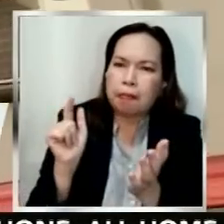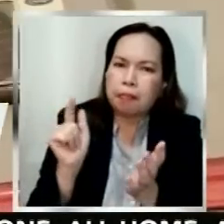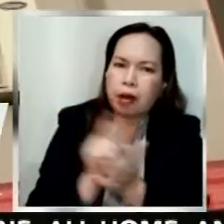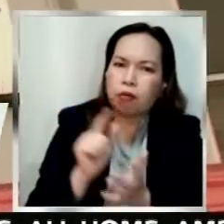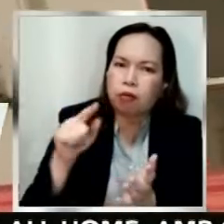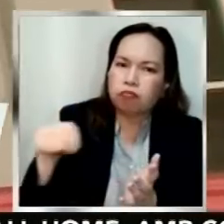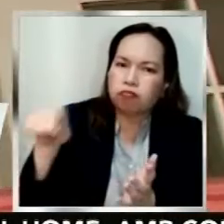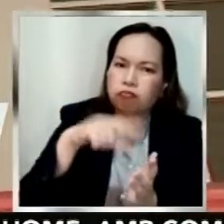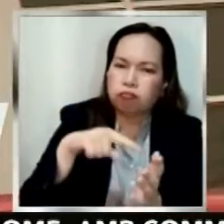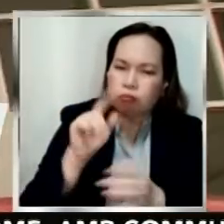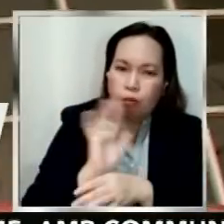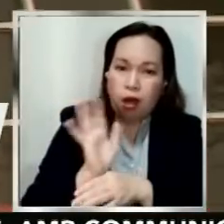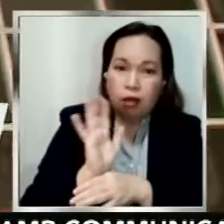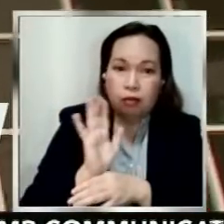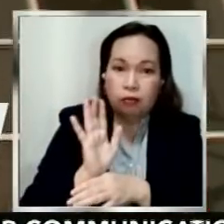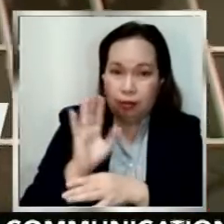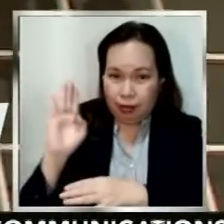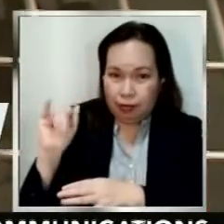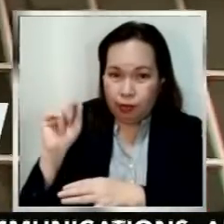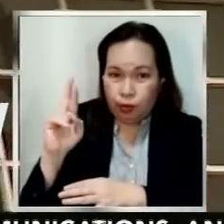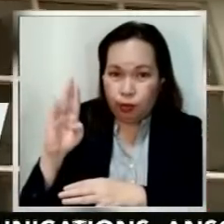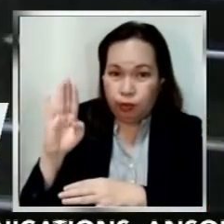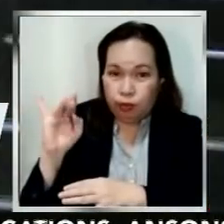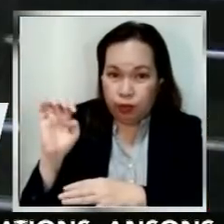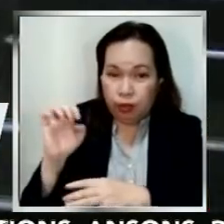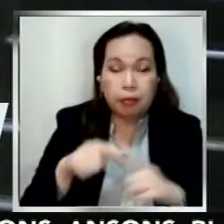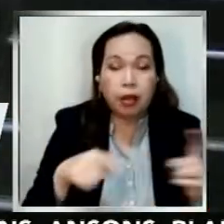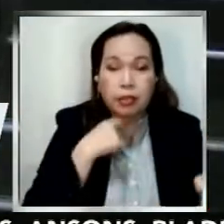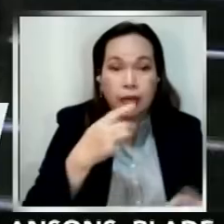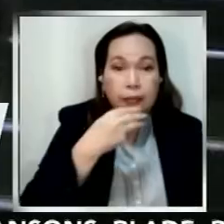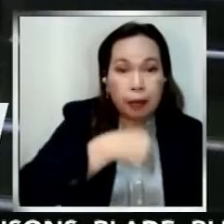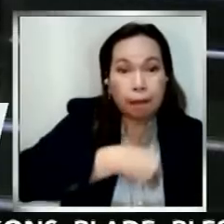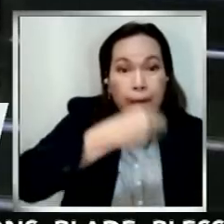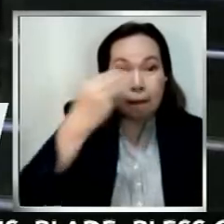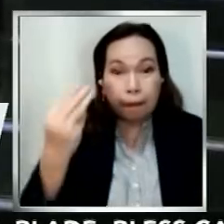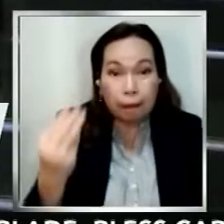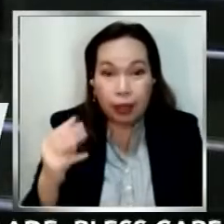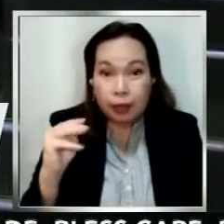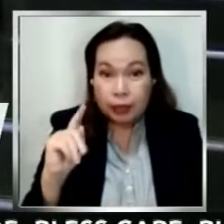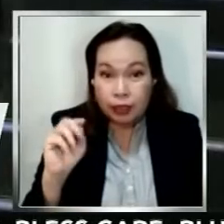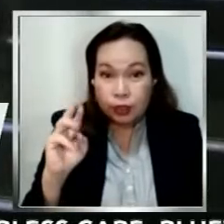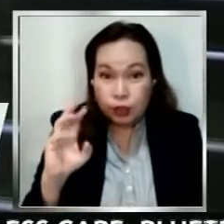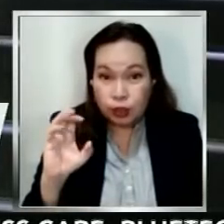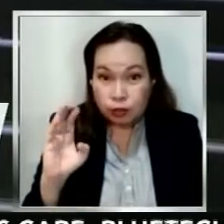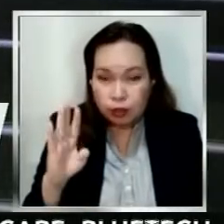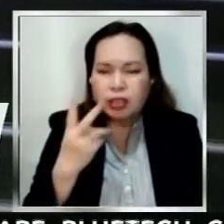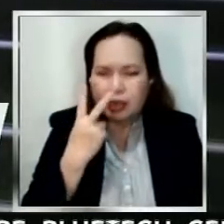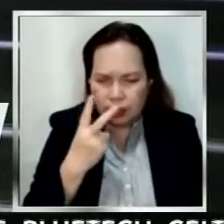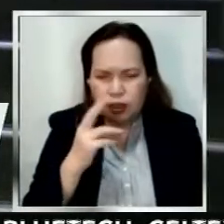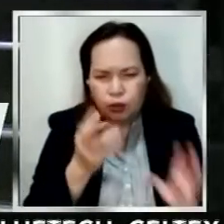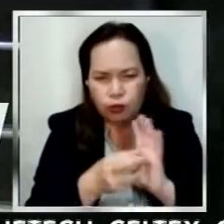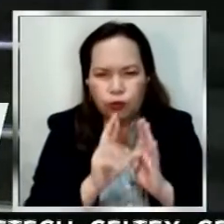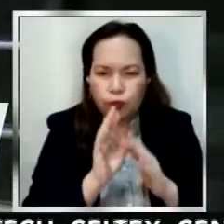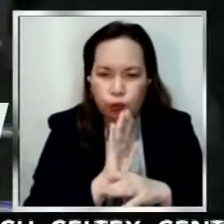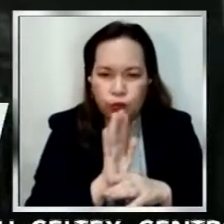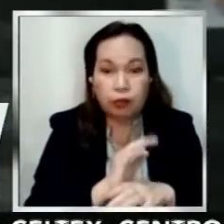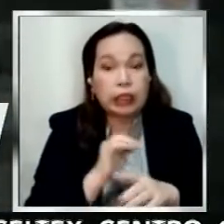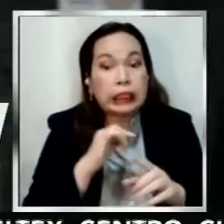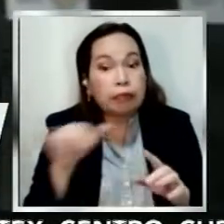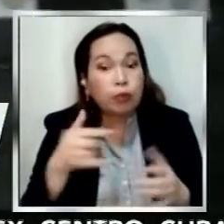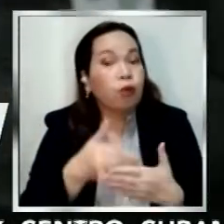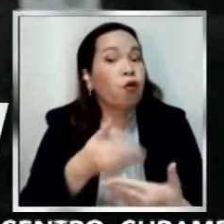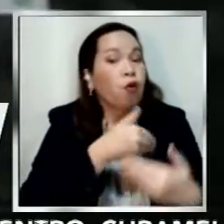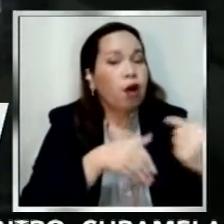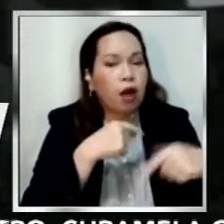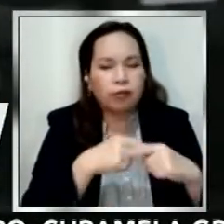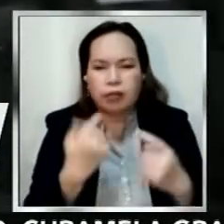ng MTRCB na i-review nito ang pelikula. Bago nito, ilang sikat na Hollywood films na rin ang inireklamo dahil sa pagpapakita